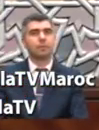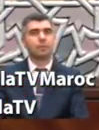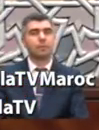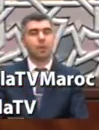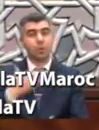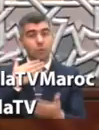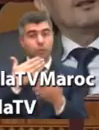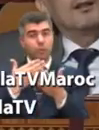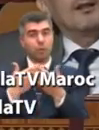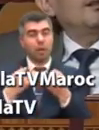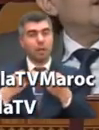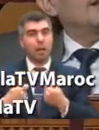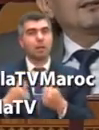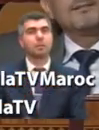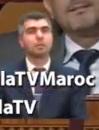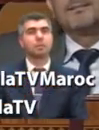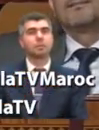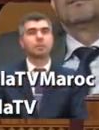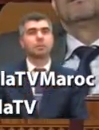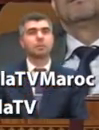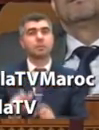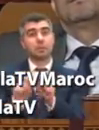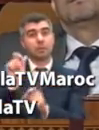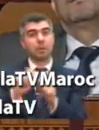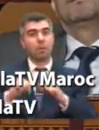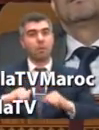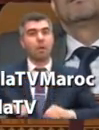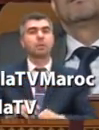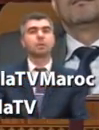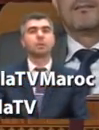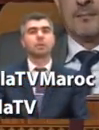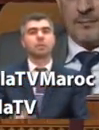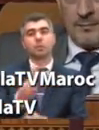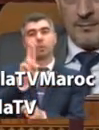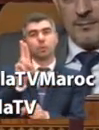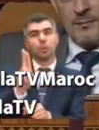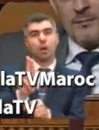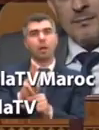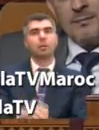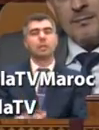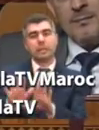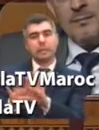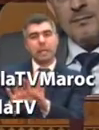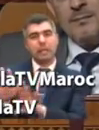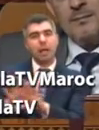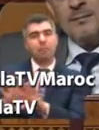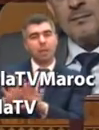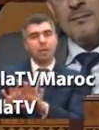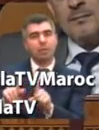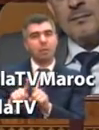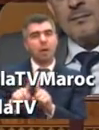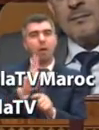شكرا السيد الرئيس. السيد الوزير المحترم، نسائلكم عن التدابير المتخذه من طرف